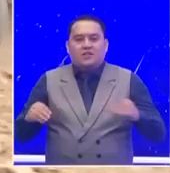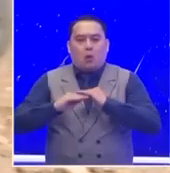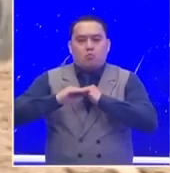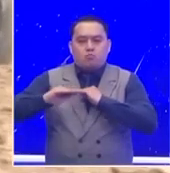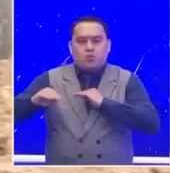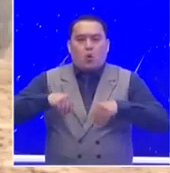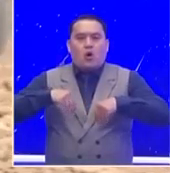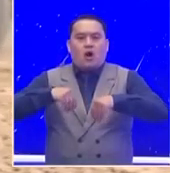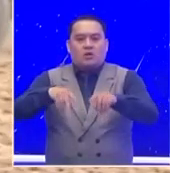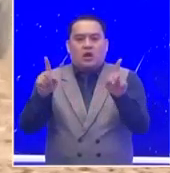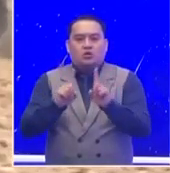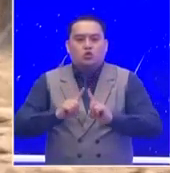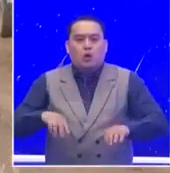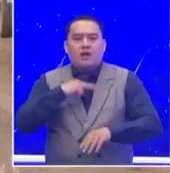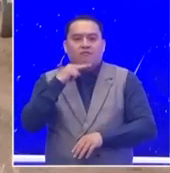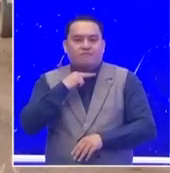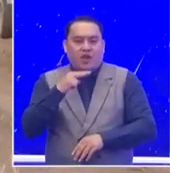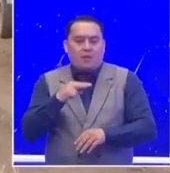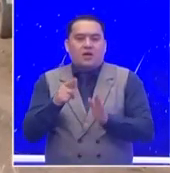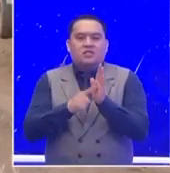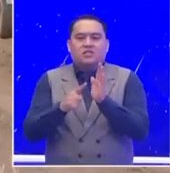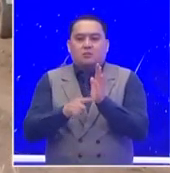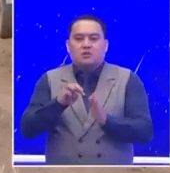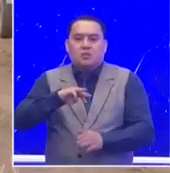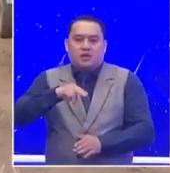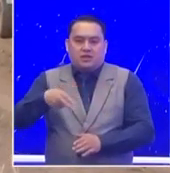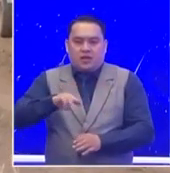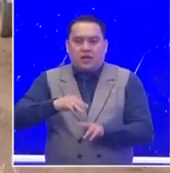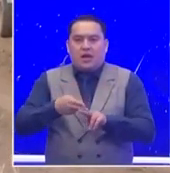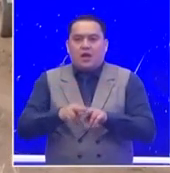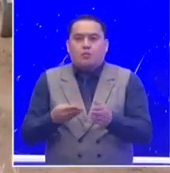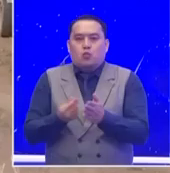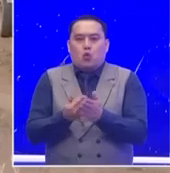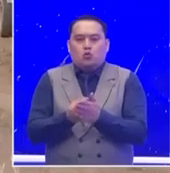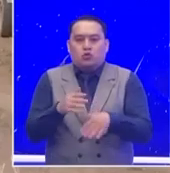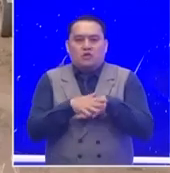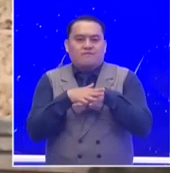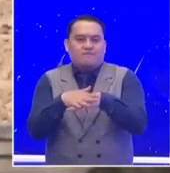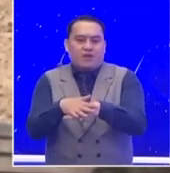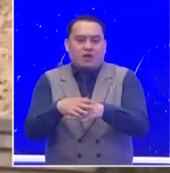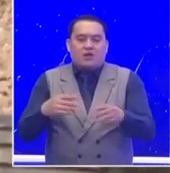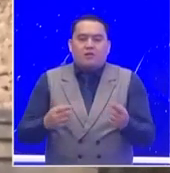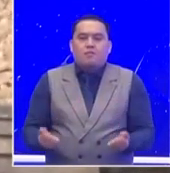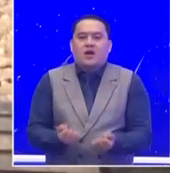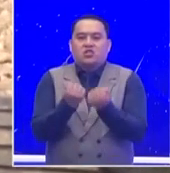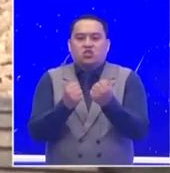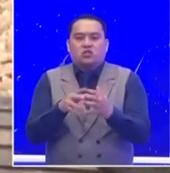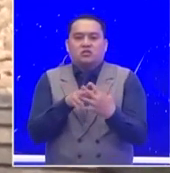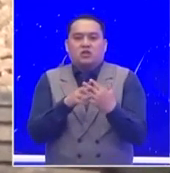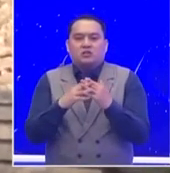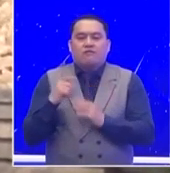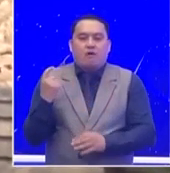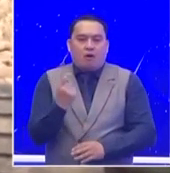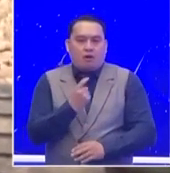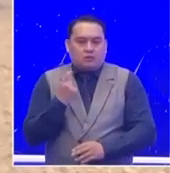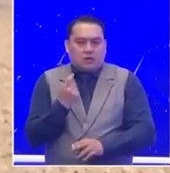сегодня особое внимание. 70 миллиардов тенге выделено из бюджета на поддержку фермеров. Плюс еще 100 миллиардов